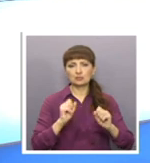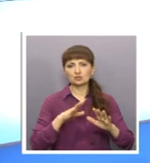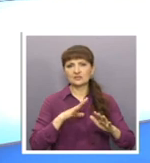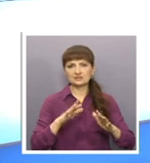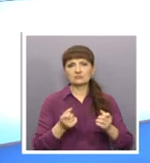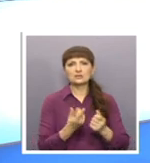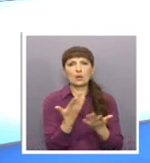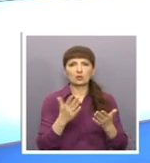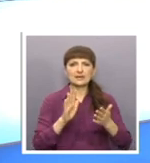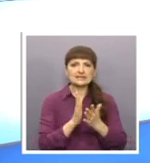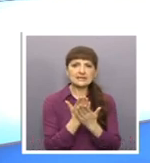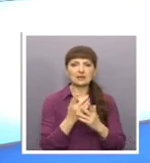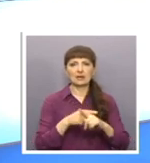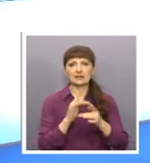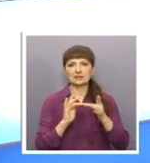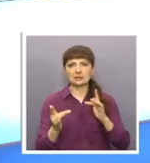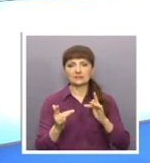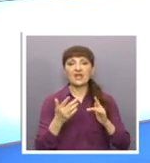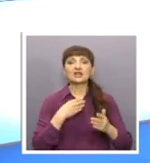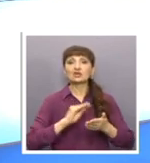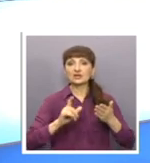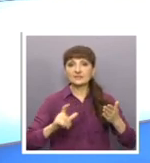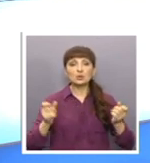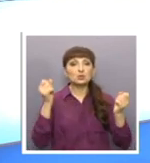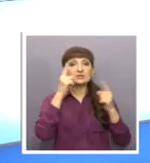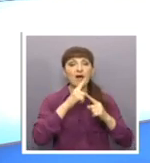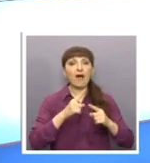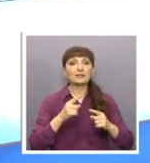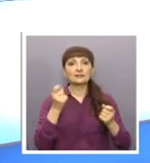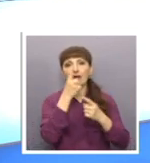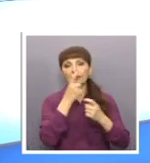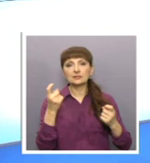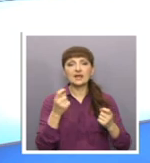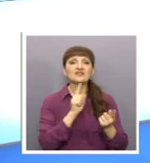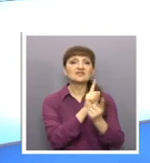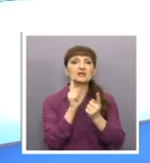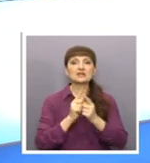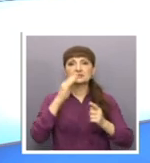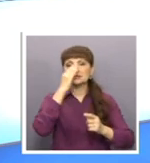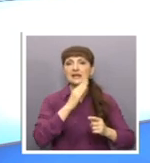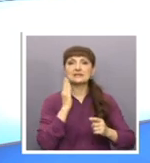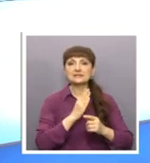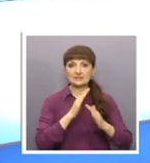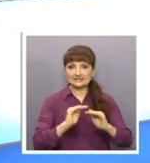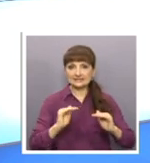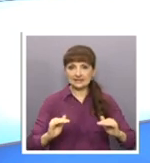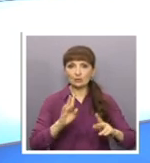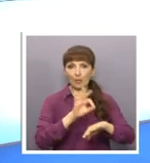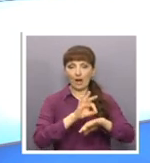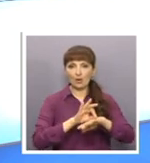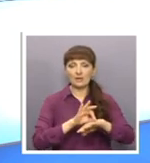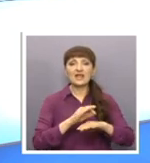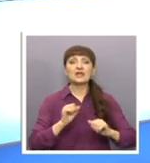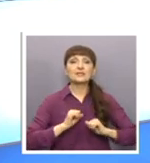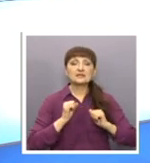Моя коллега Айерке Ермек на неделе изучила имеющиеся данные, встретилась с родителями тяжело больных детей и постаралась на